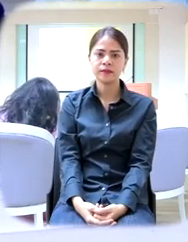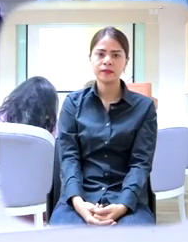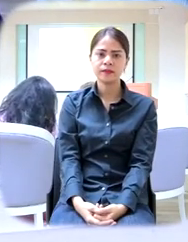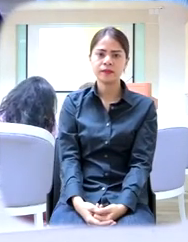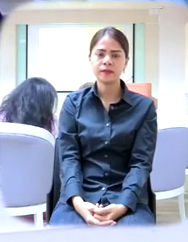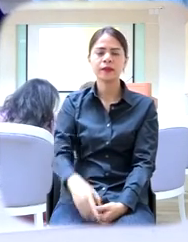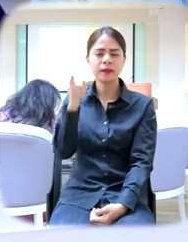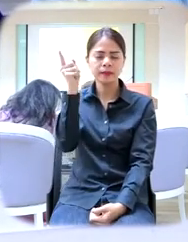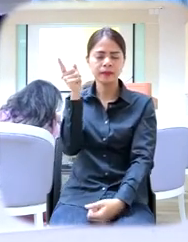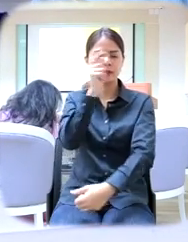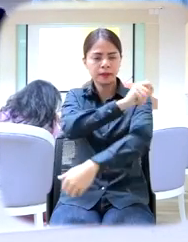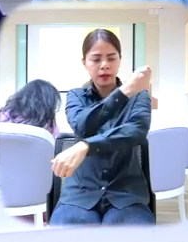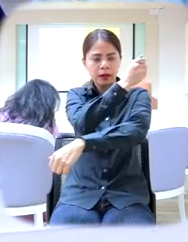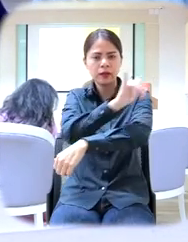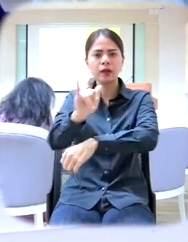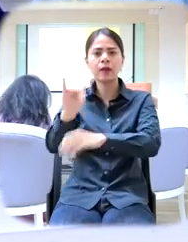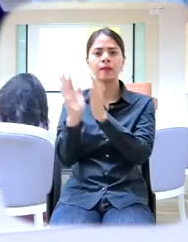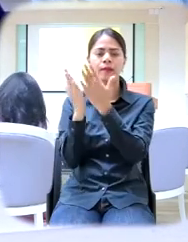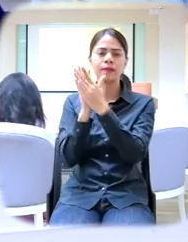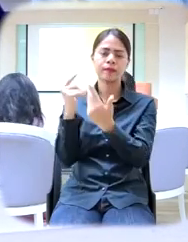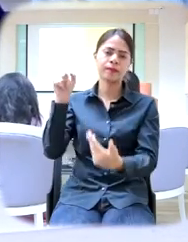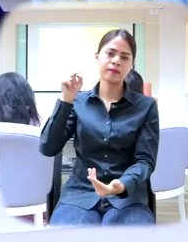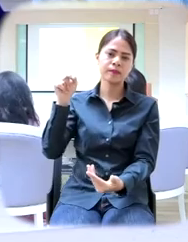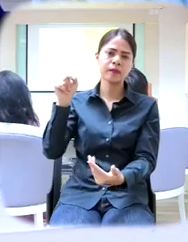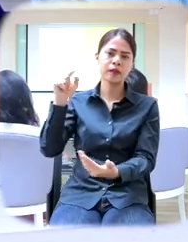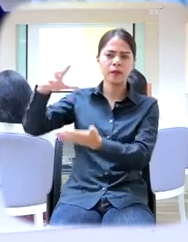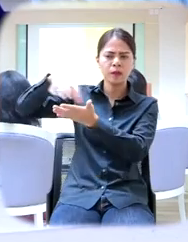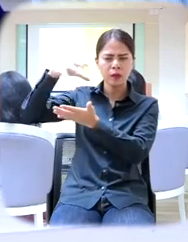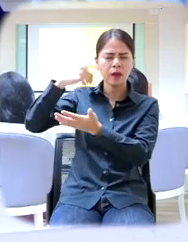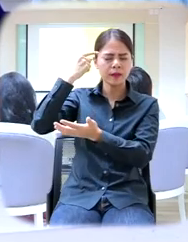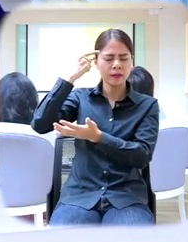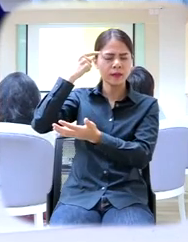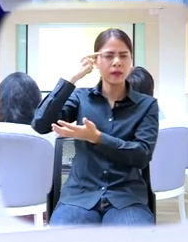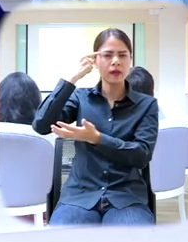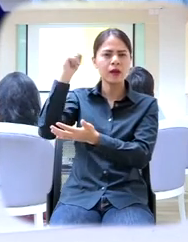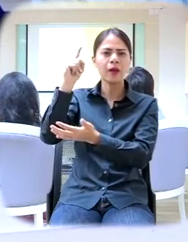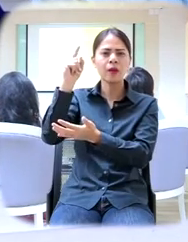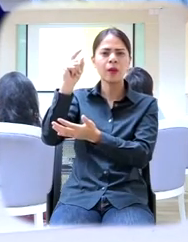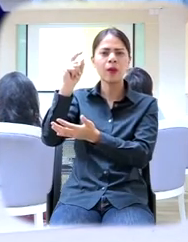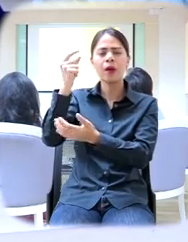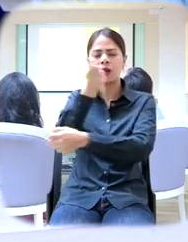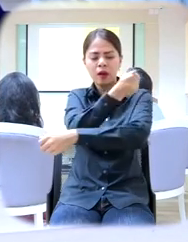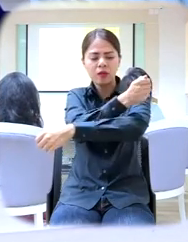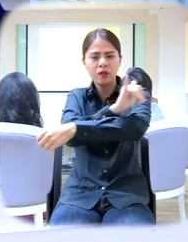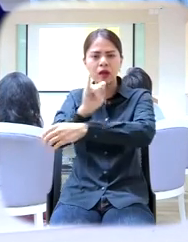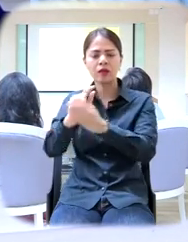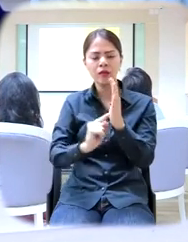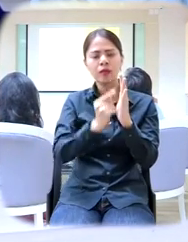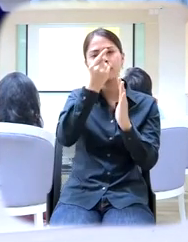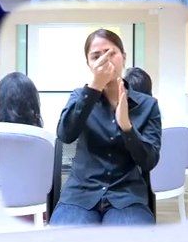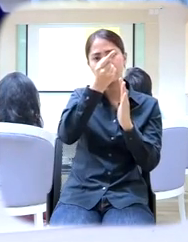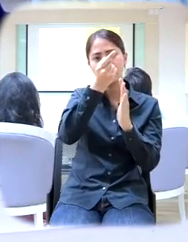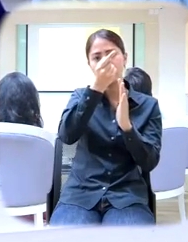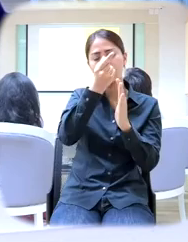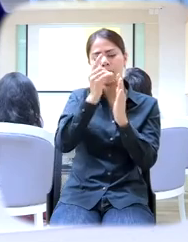คือในสมัยอยุธยานะครับเล่มนี้เป็นเล่มที่สันนิษฐานว่าเรียบเรียงขึ้นในสมัยอยุธยาตอนต้นนะครับโดยพระชื่อพระธรรมกิต